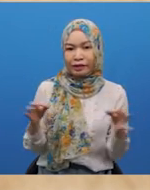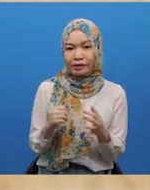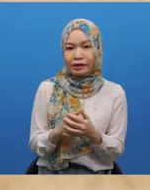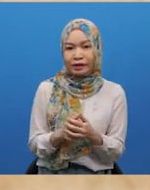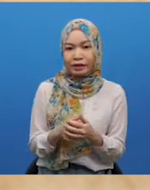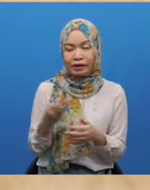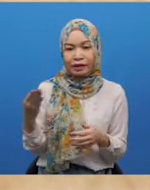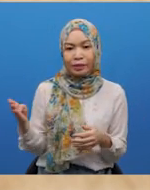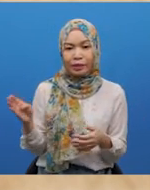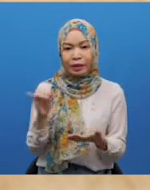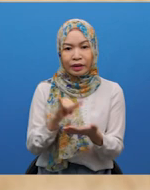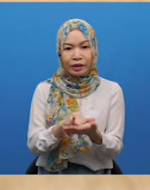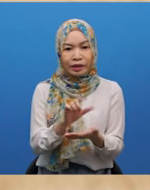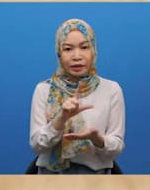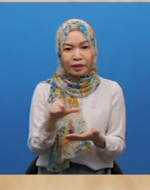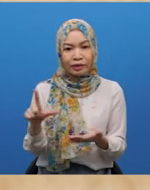tiada